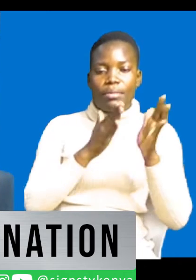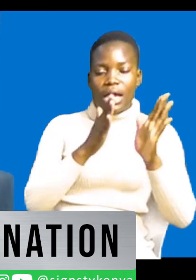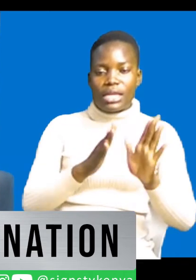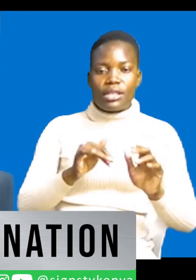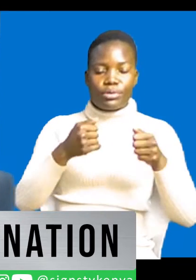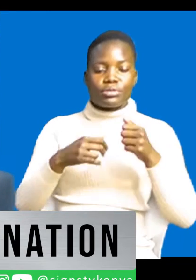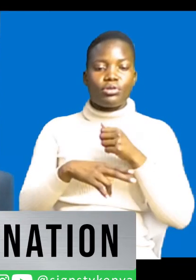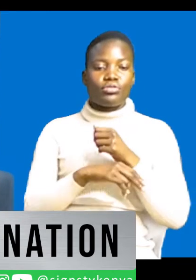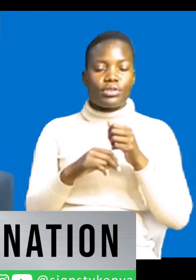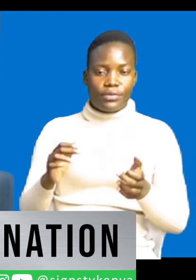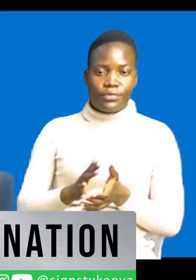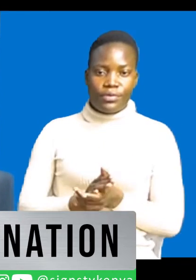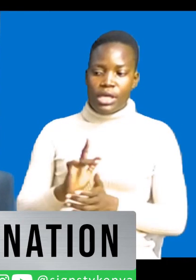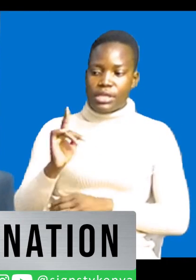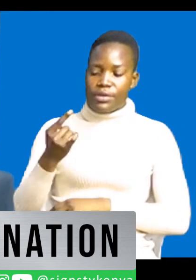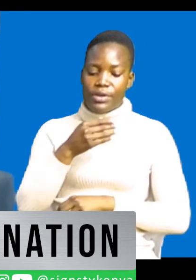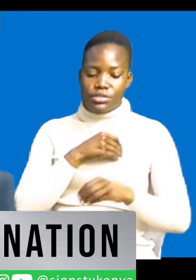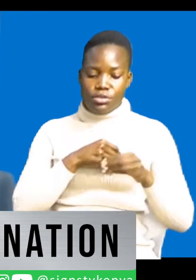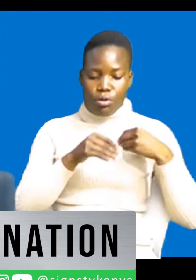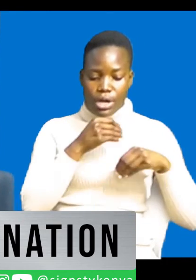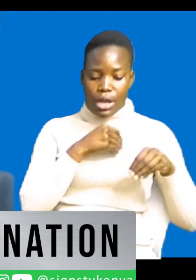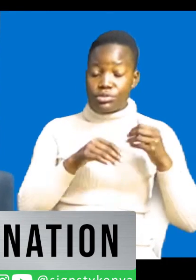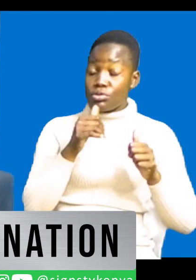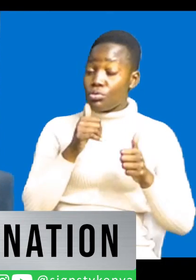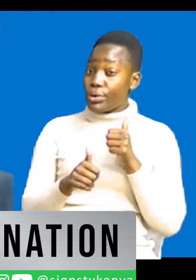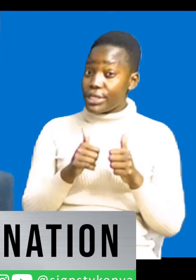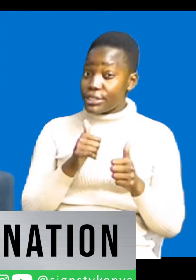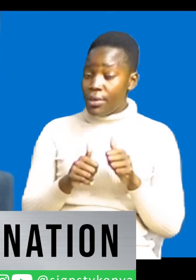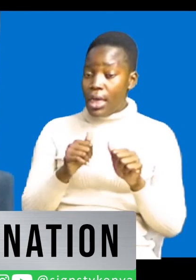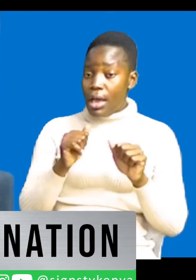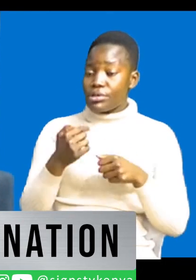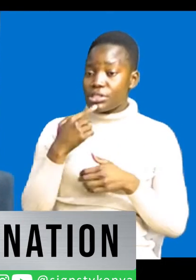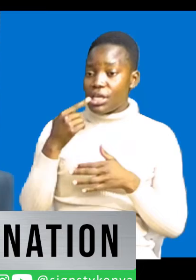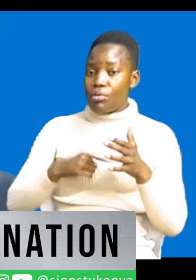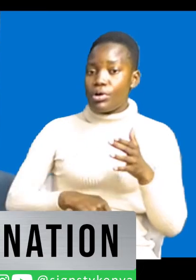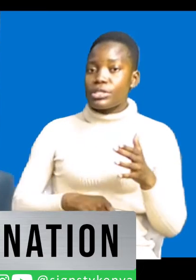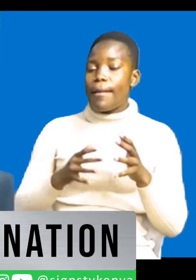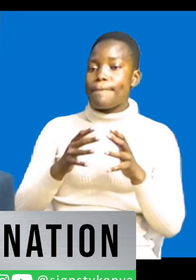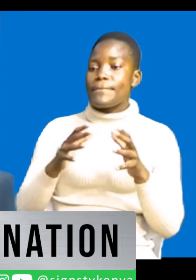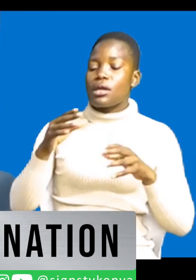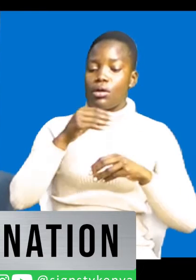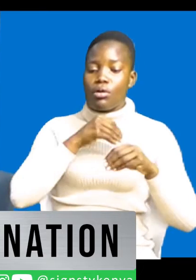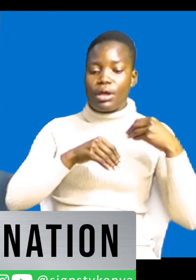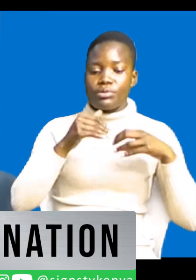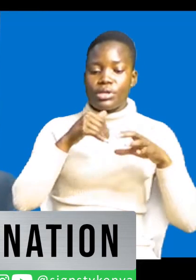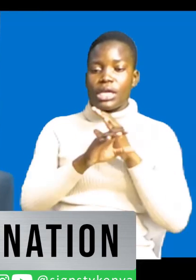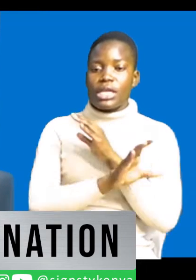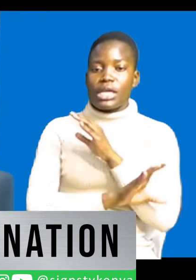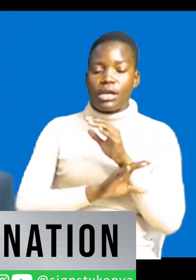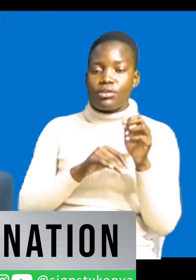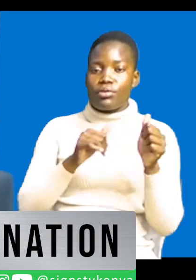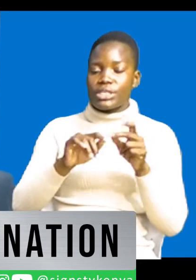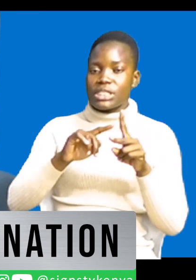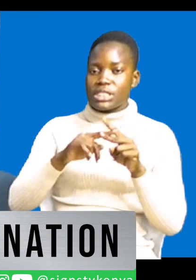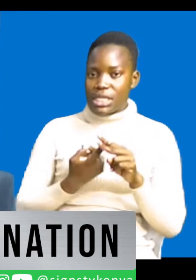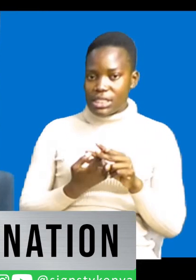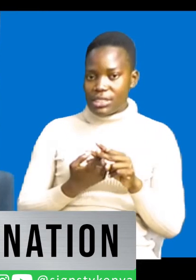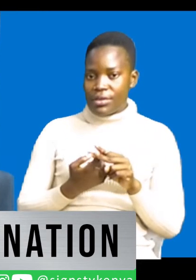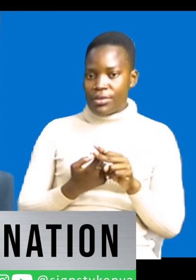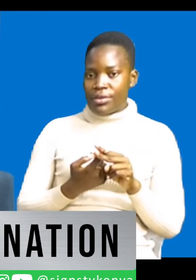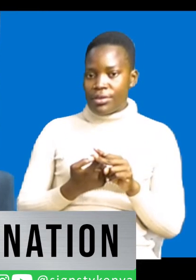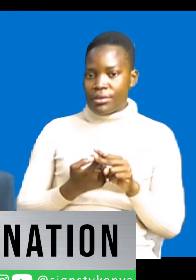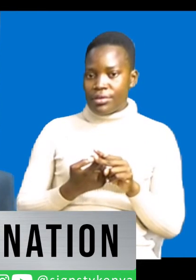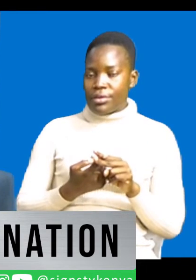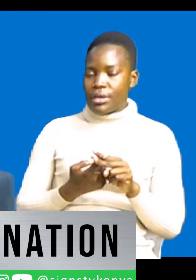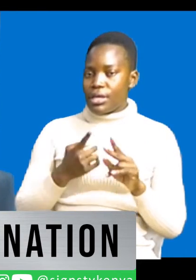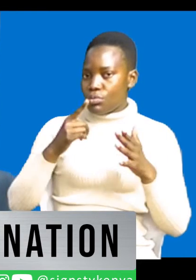kufagia. The first corruptions that really naweza ziita capital corruptions in this country zile zilianzisha pia ilikuwa ni